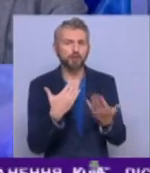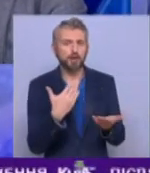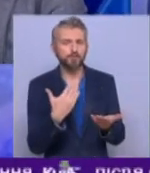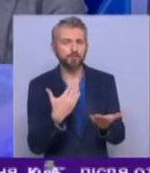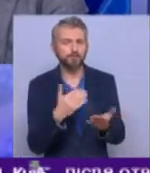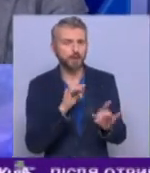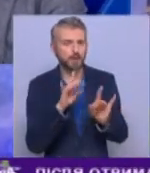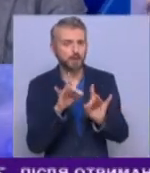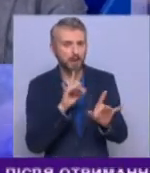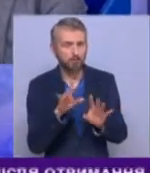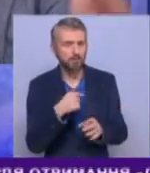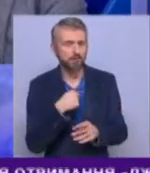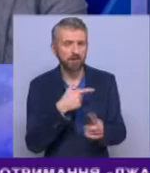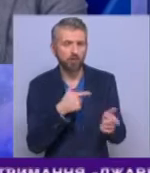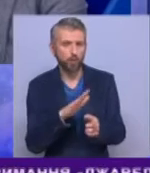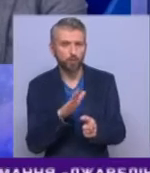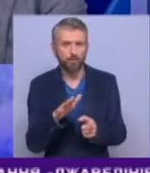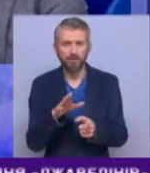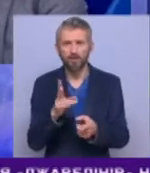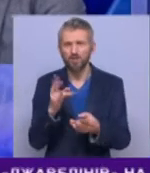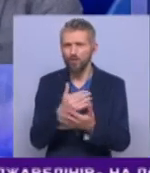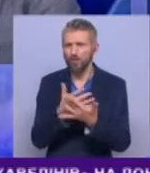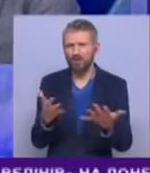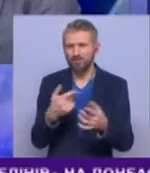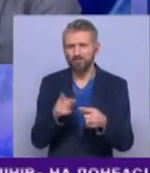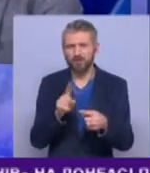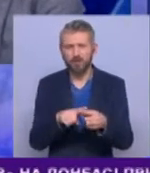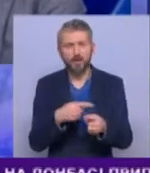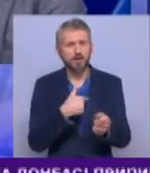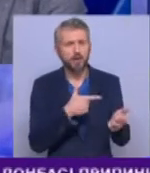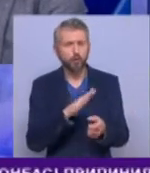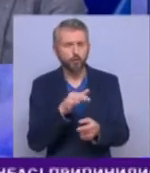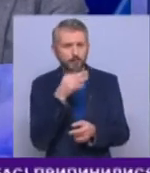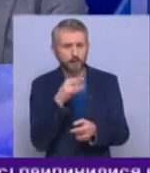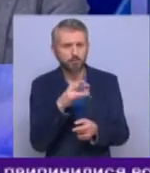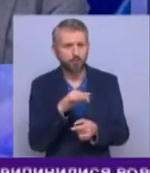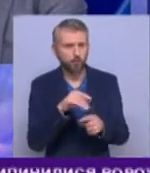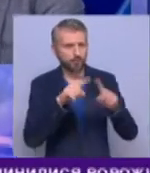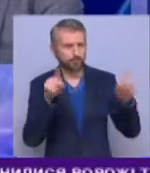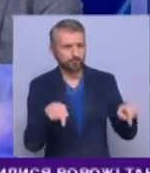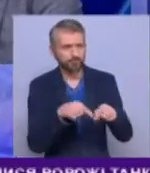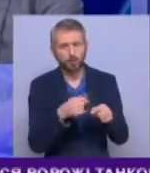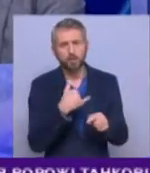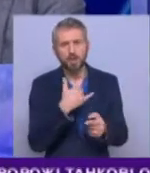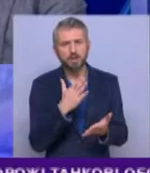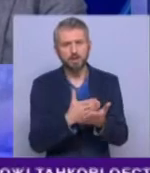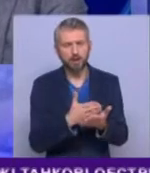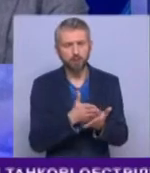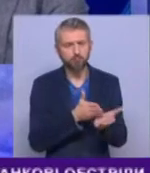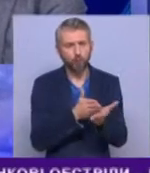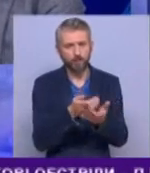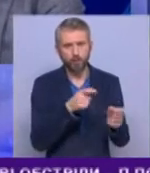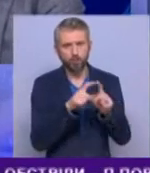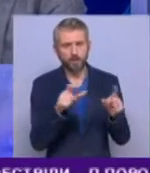безпосередньо реклами, я не готовий, ну, цих зараз, конструкцій, цих от не готовий щитів. Зараз казати безпосередньо по конструкції, тому що в нас є профільне управління, управління реклами,